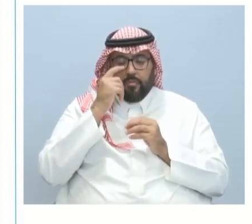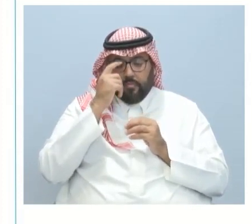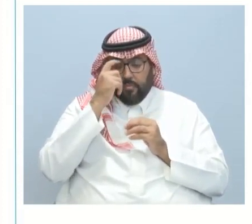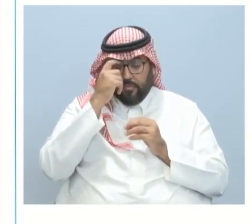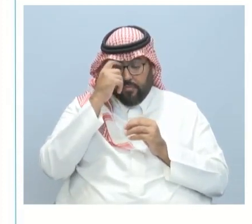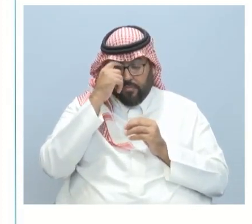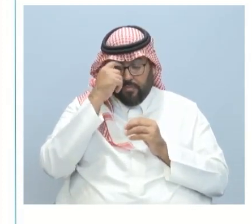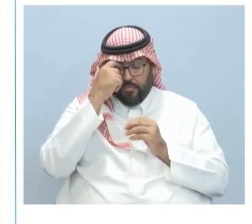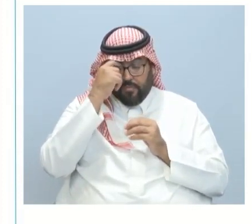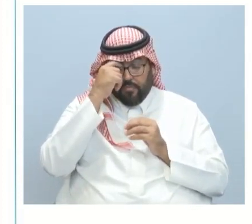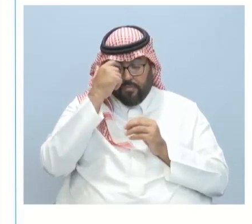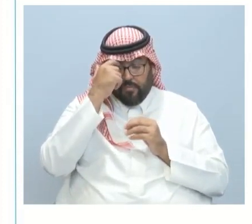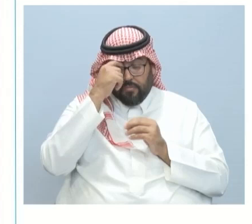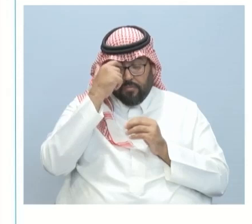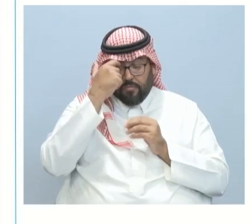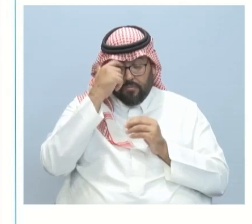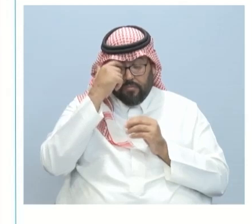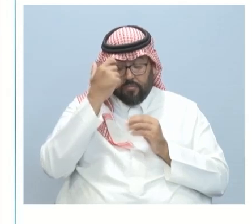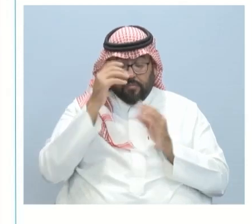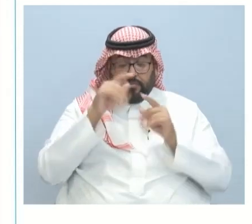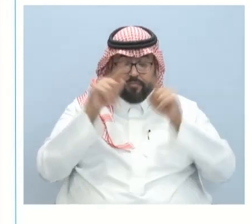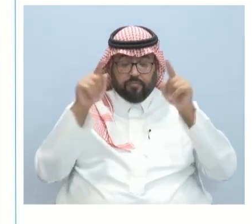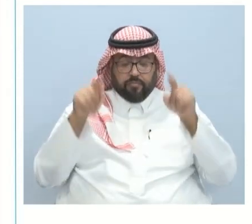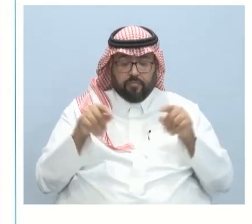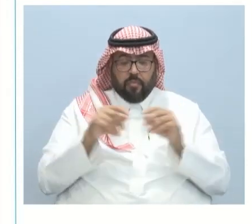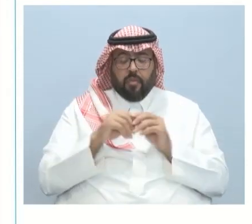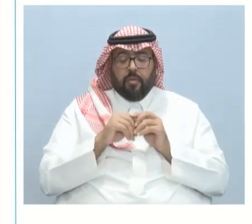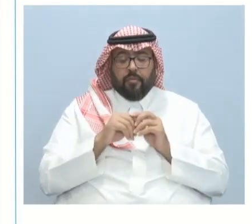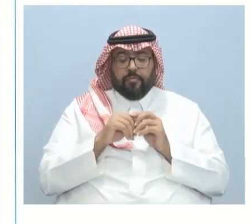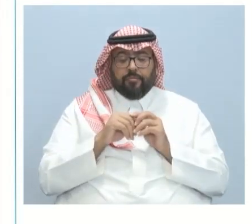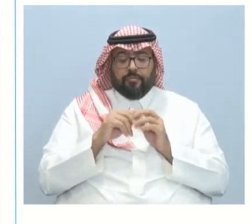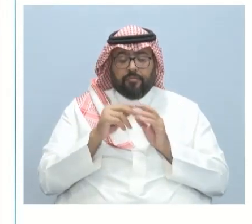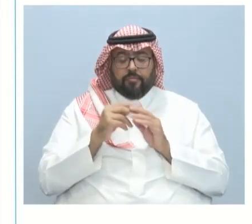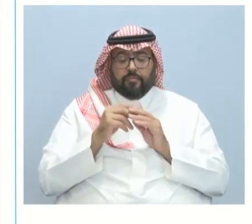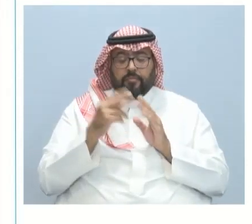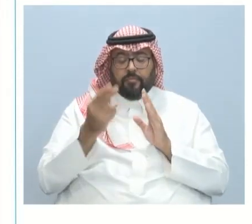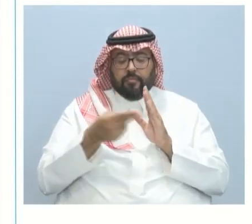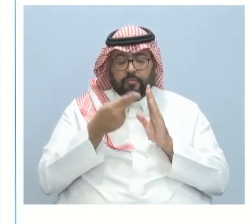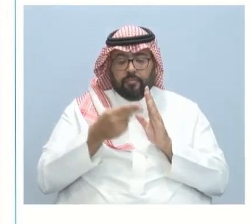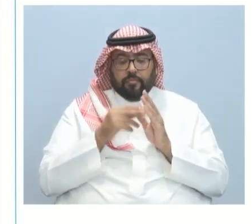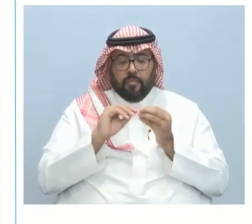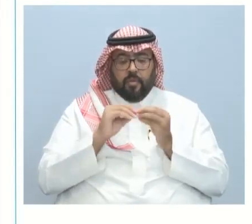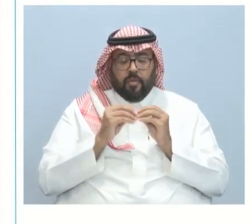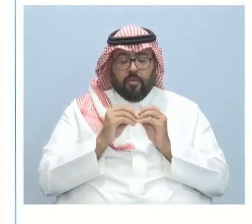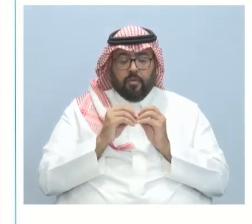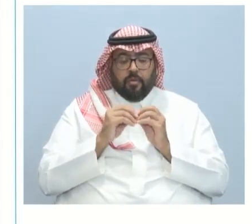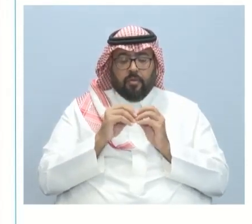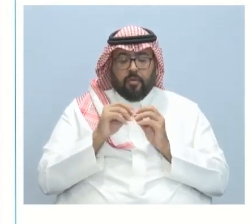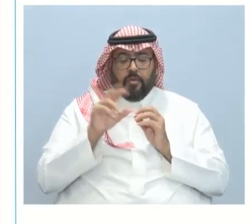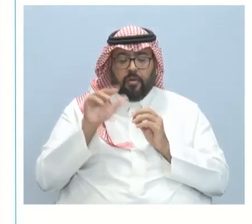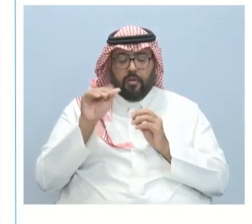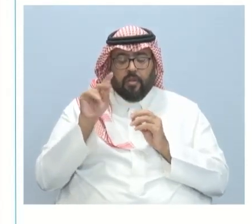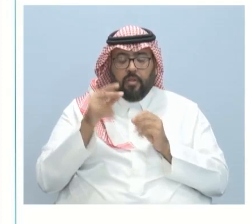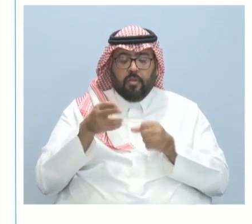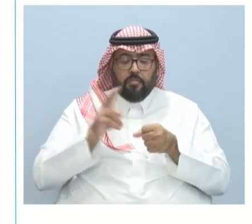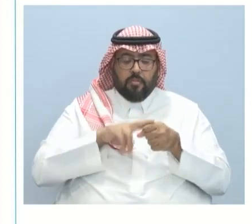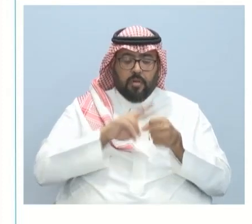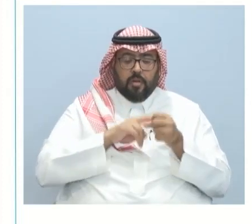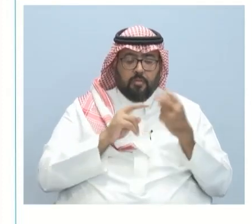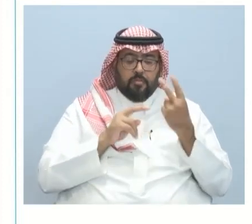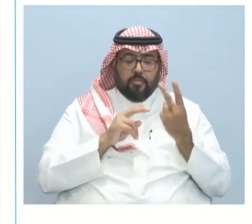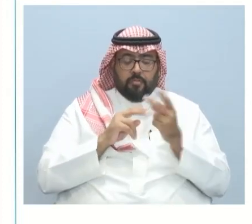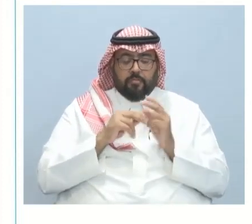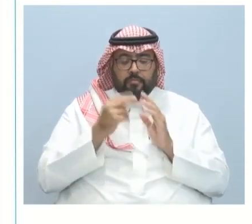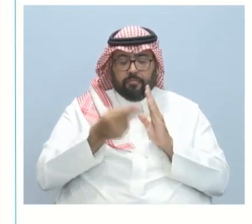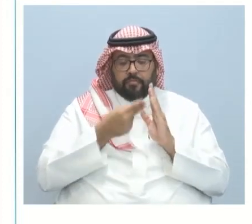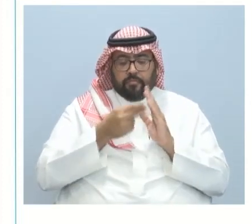باللون الاسود ثم نقل القلم للاسفل ليقوم الروبوت برسم الخط ثم تكرار مرتين ليقوم